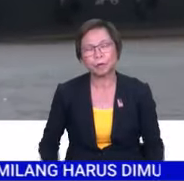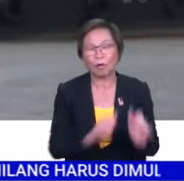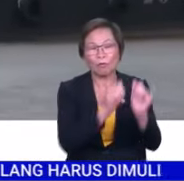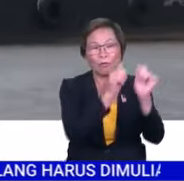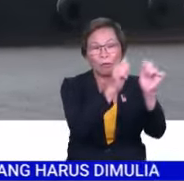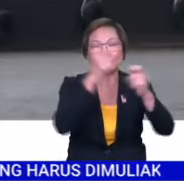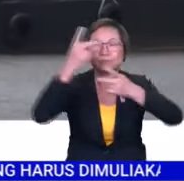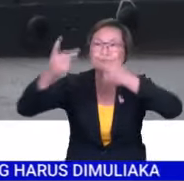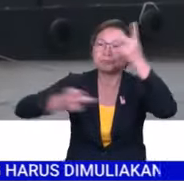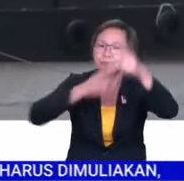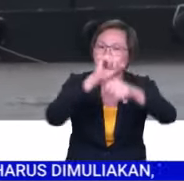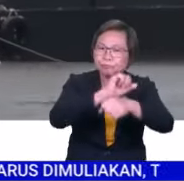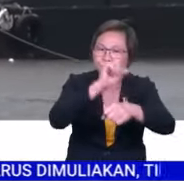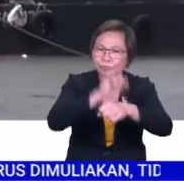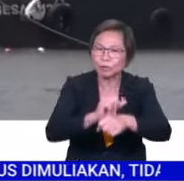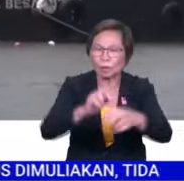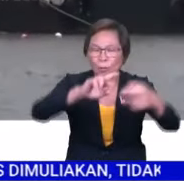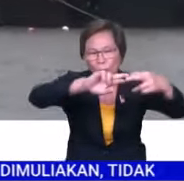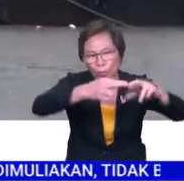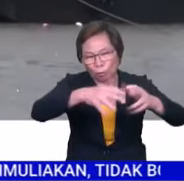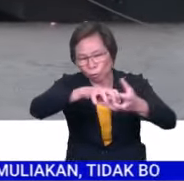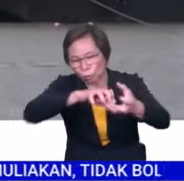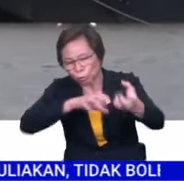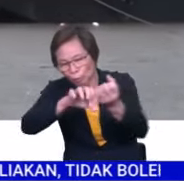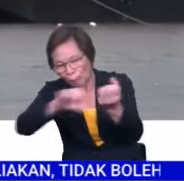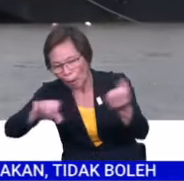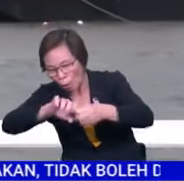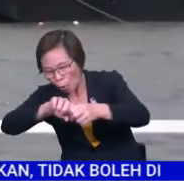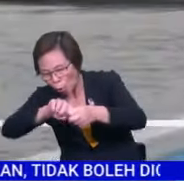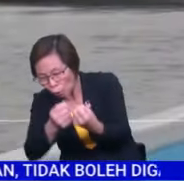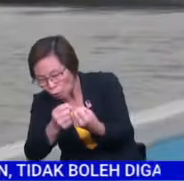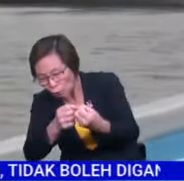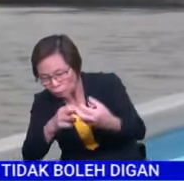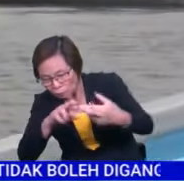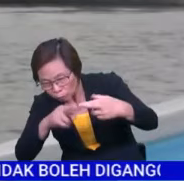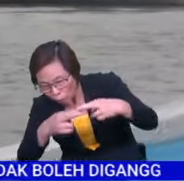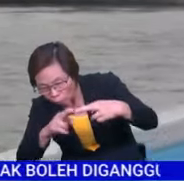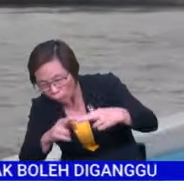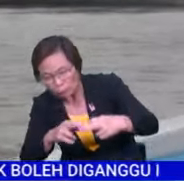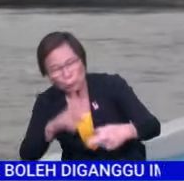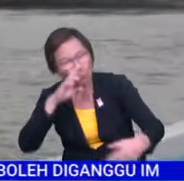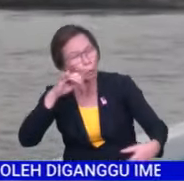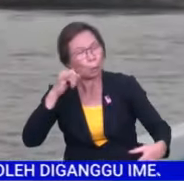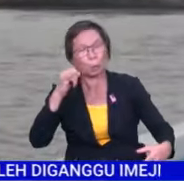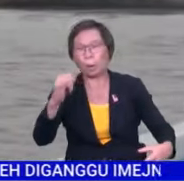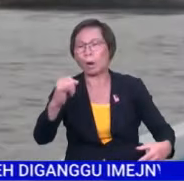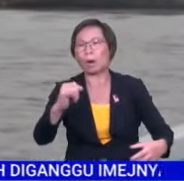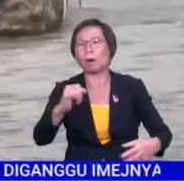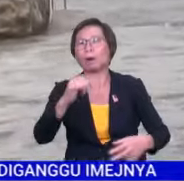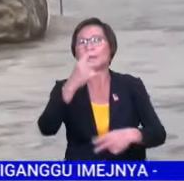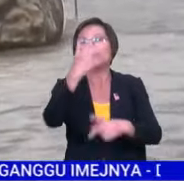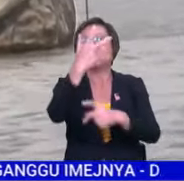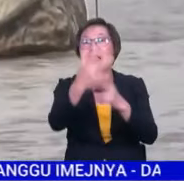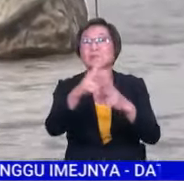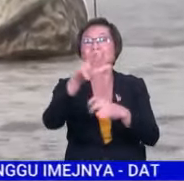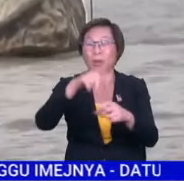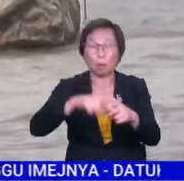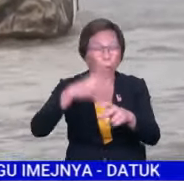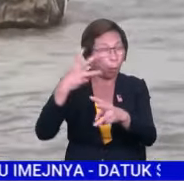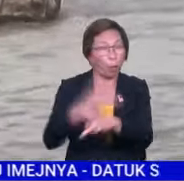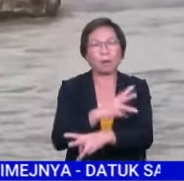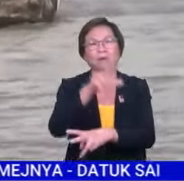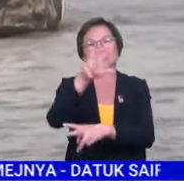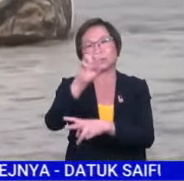Terdahulu beliau meninjau kerja-kerja pembaikan kerosakan paip tersebut yang disifatkan terburuk dalam tempoh 30 tahun.